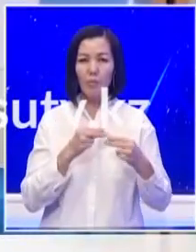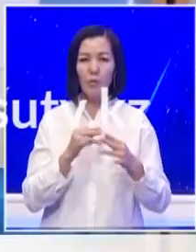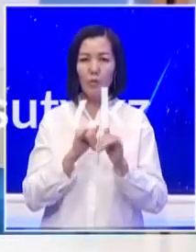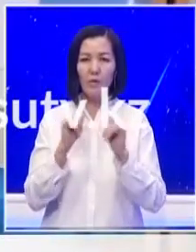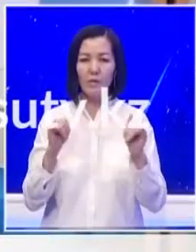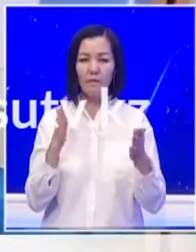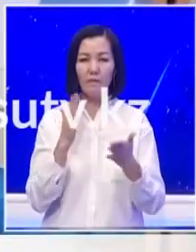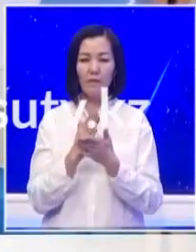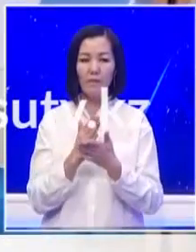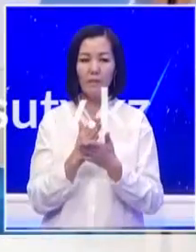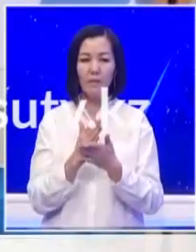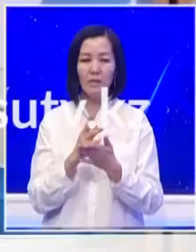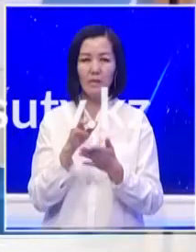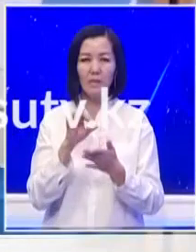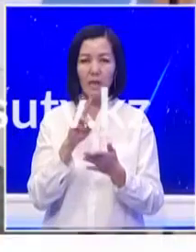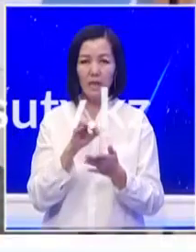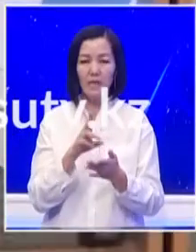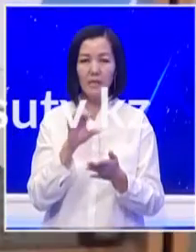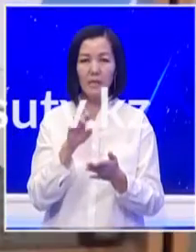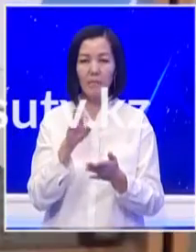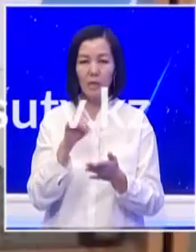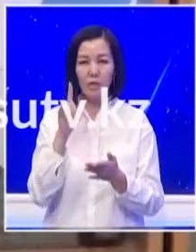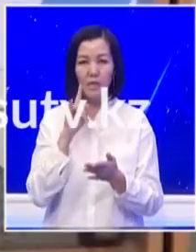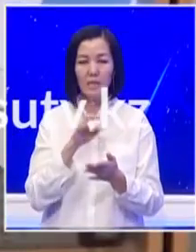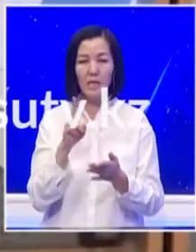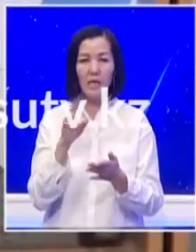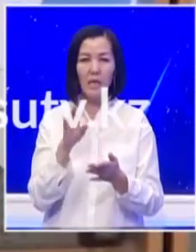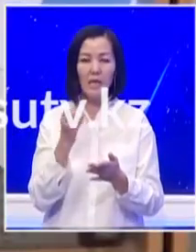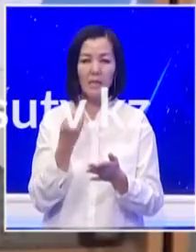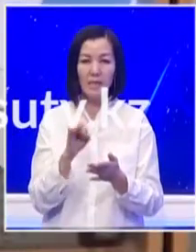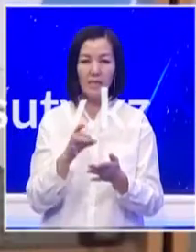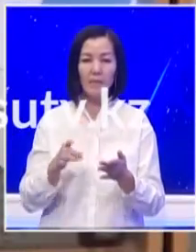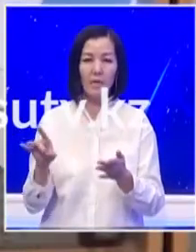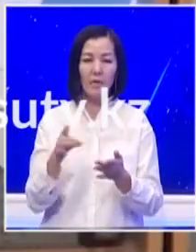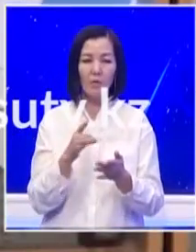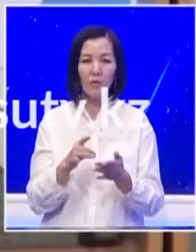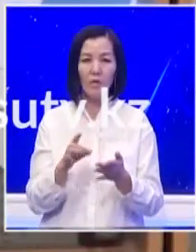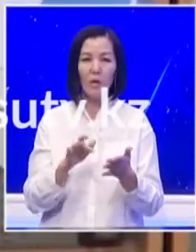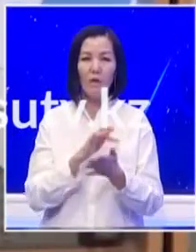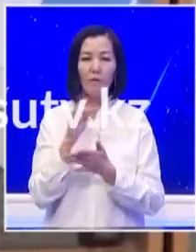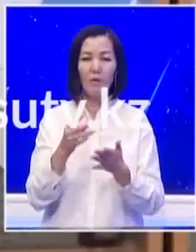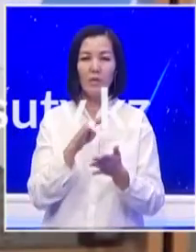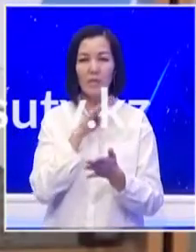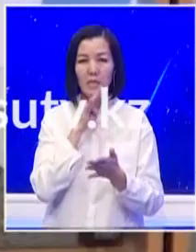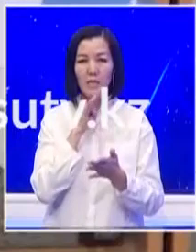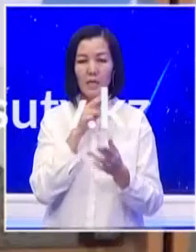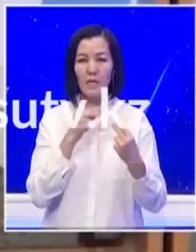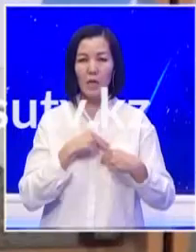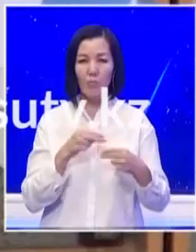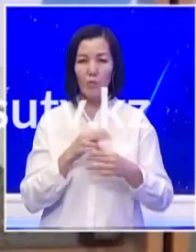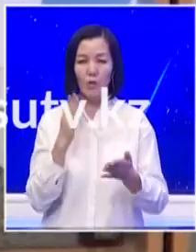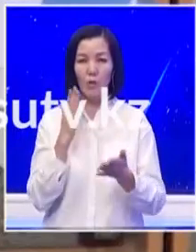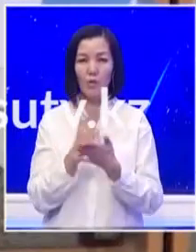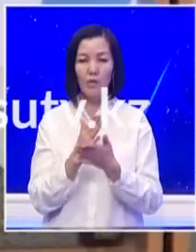нас сейчас в Талгарском районе, Эмбекши-Казахском районе, в Карасайском районе, в городе Текели. Сейчас там работает